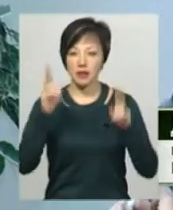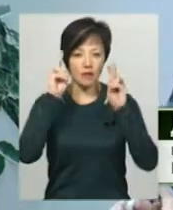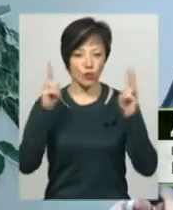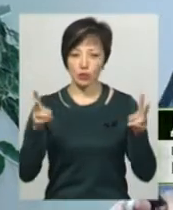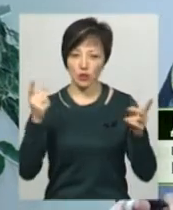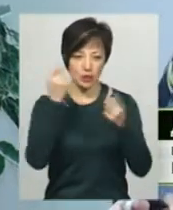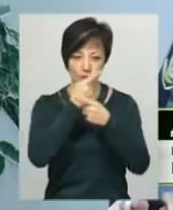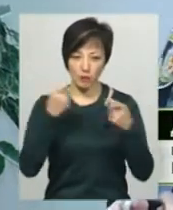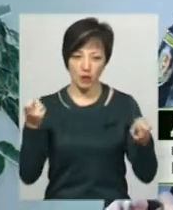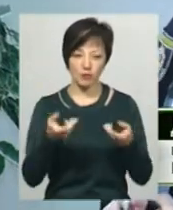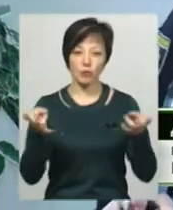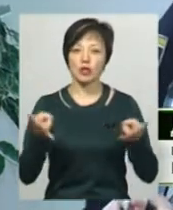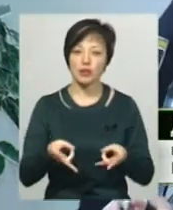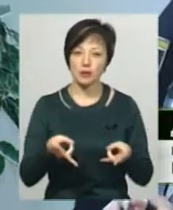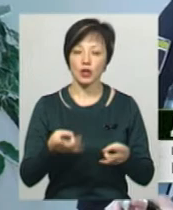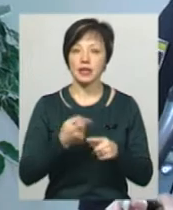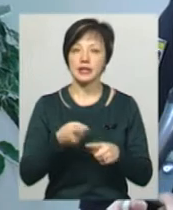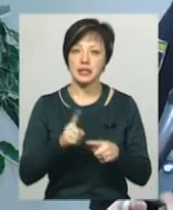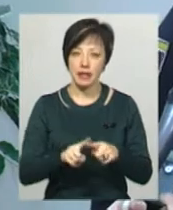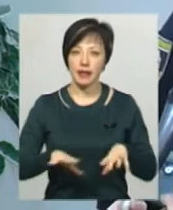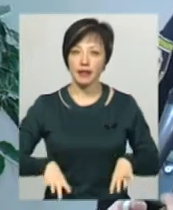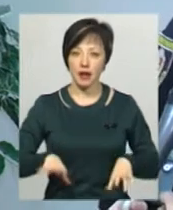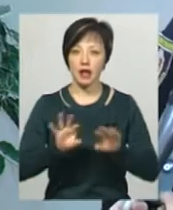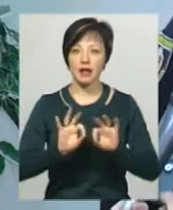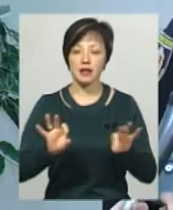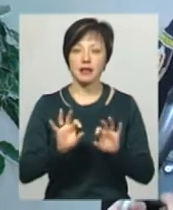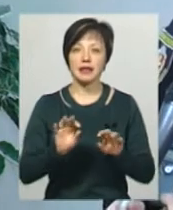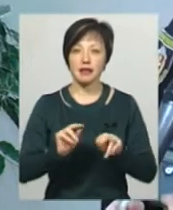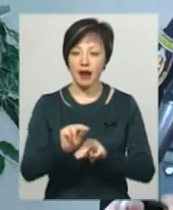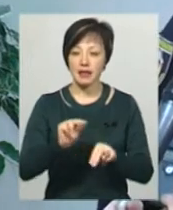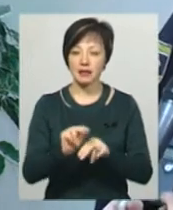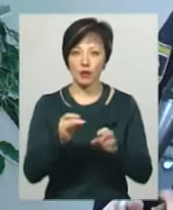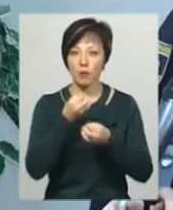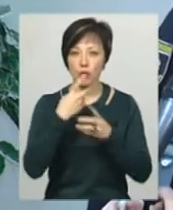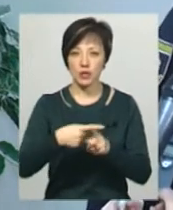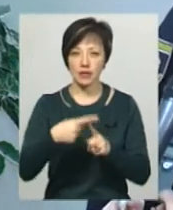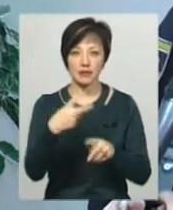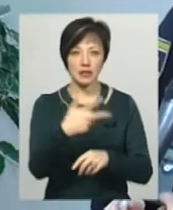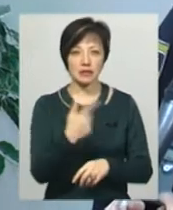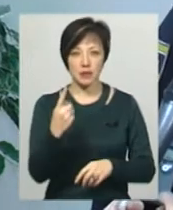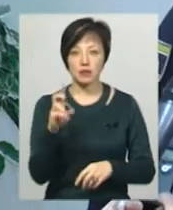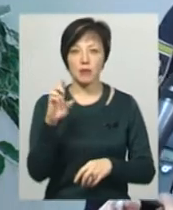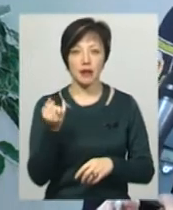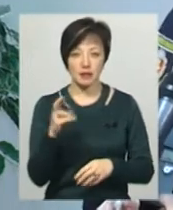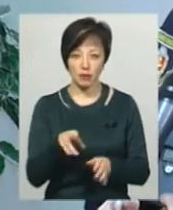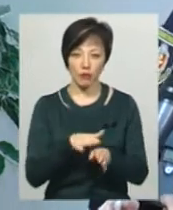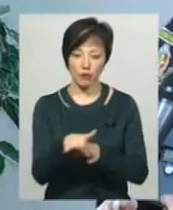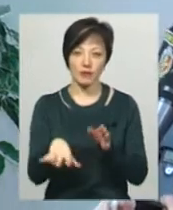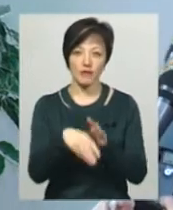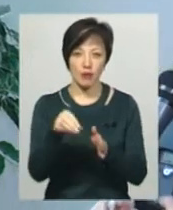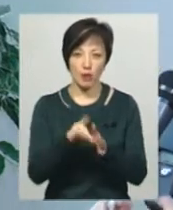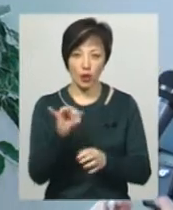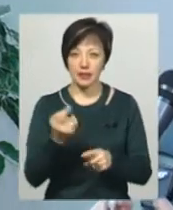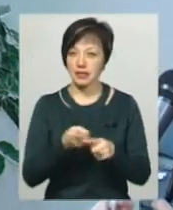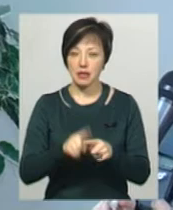тою інформацією, якою потрібно. І цей тренінг принесе тільки позитив, тому що 31 березня, ви знаєте, що в нас будуть проходити вибори, а